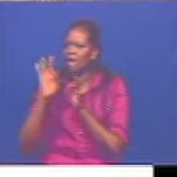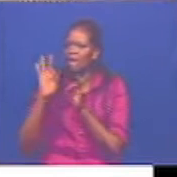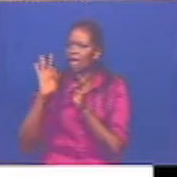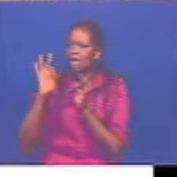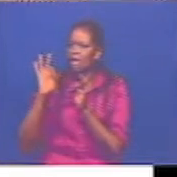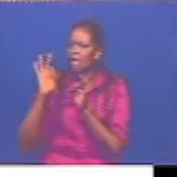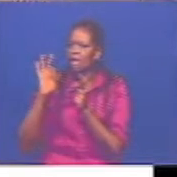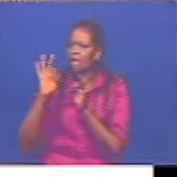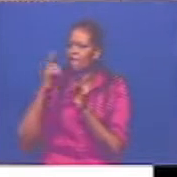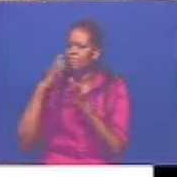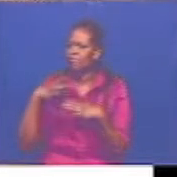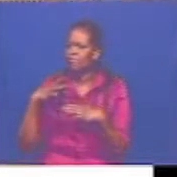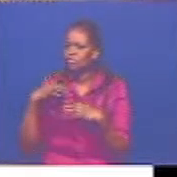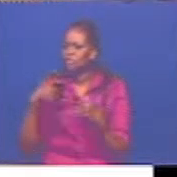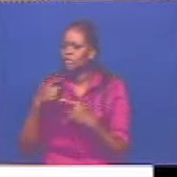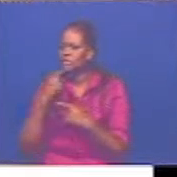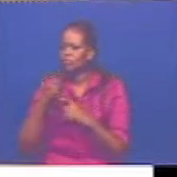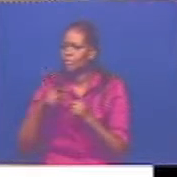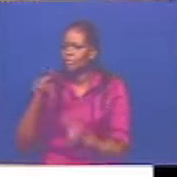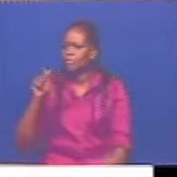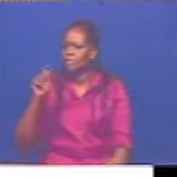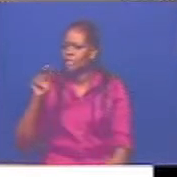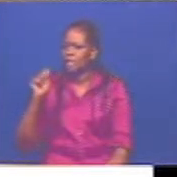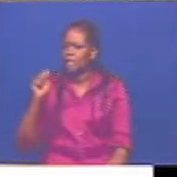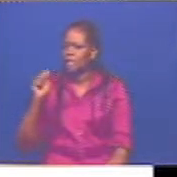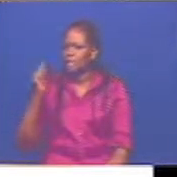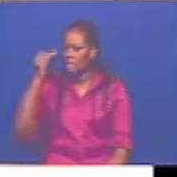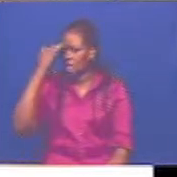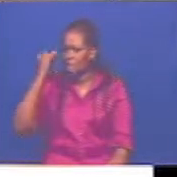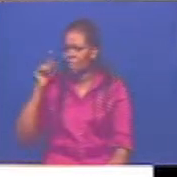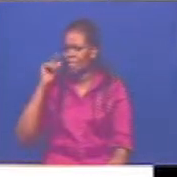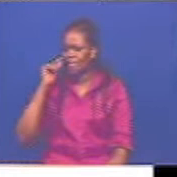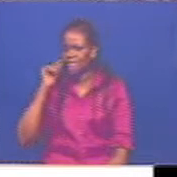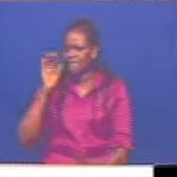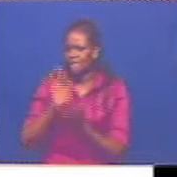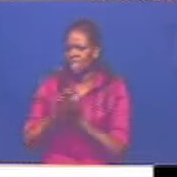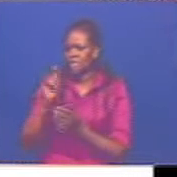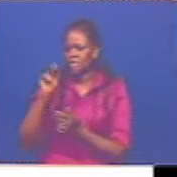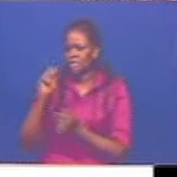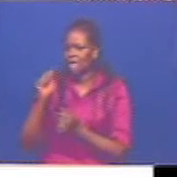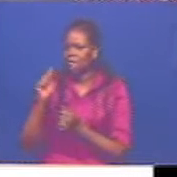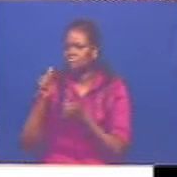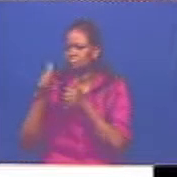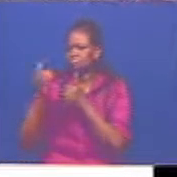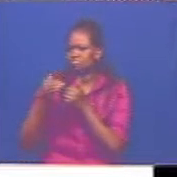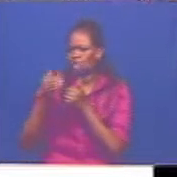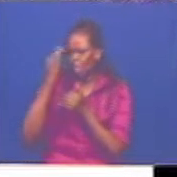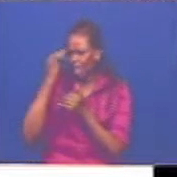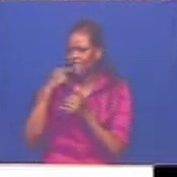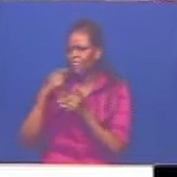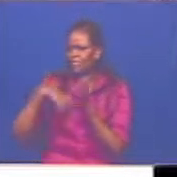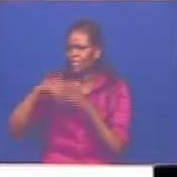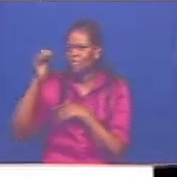wakukubali, sema wewe unatoka Tanga. Kwa sababu Mombasa na Tanga umeona, kwa sababu ukisema unatoka